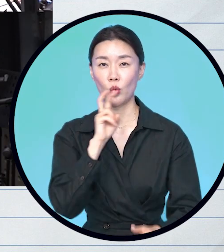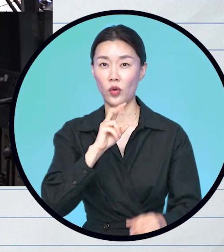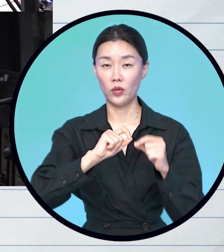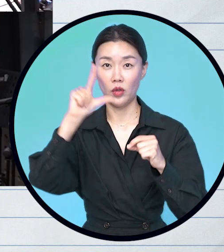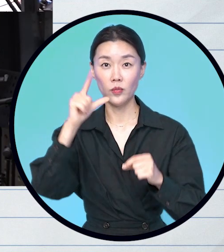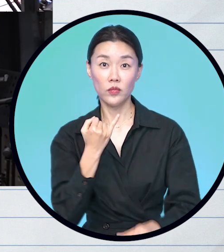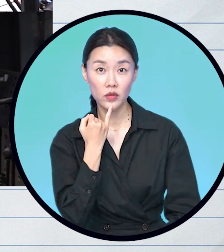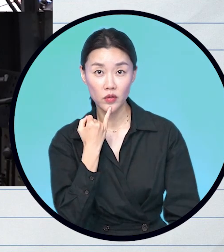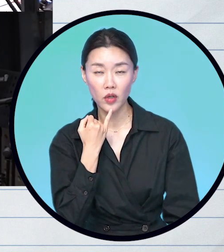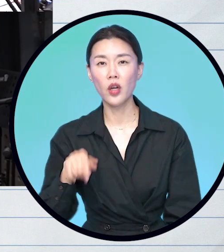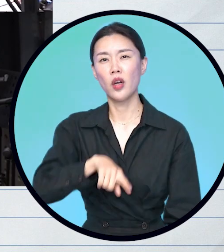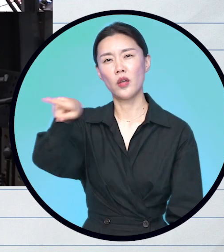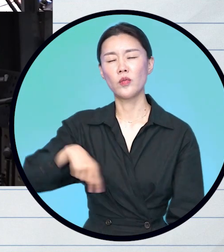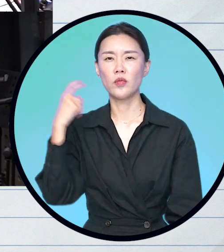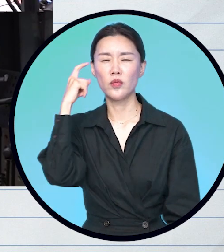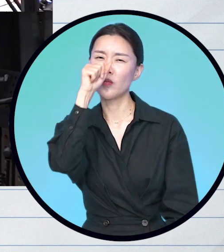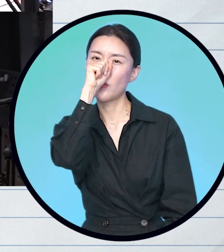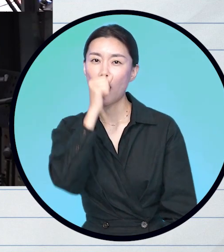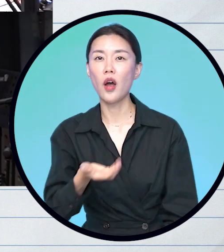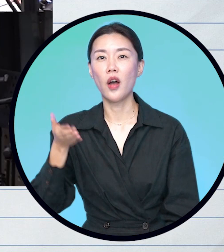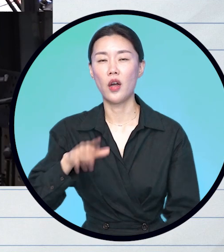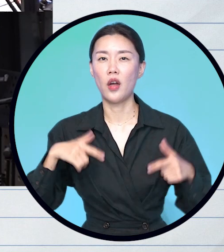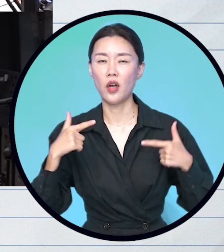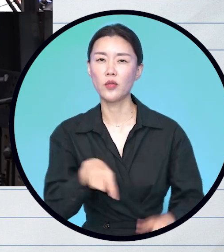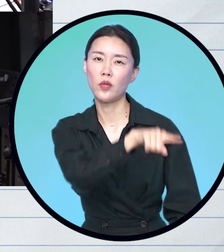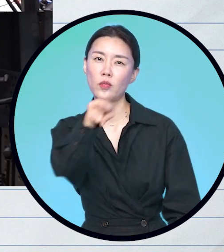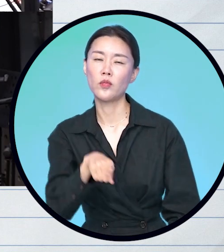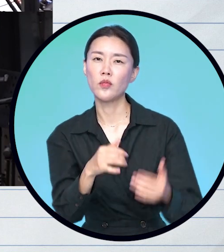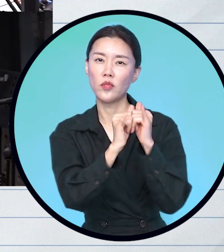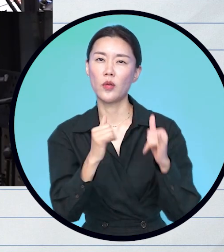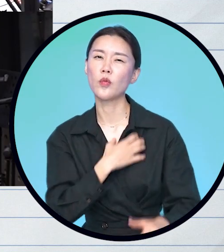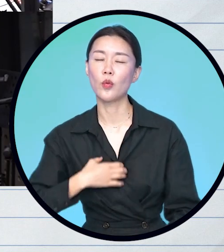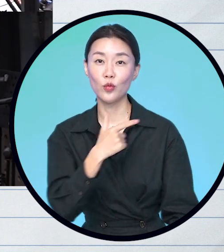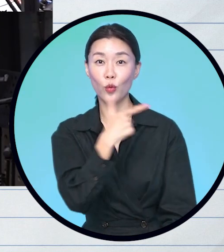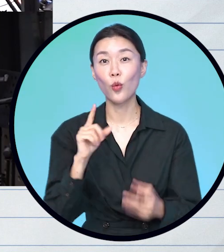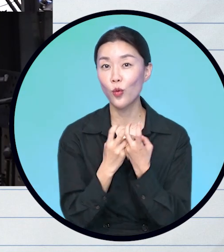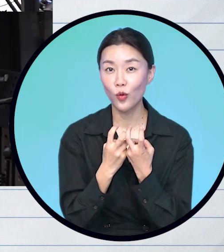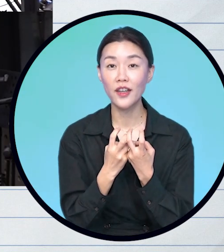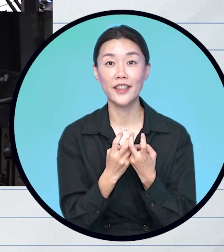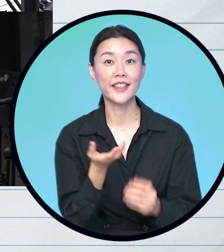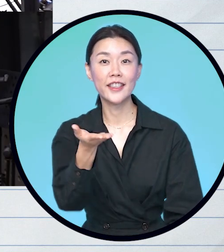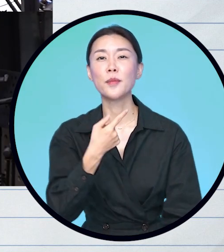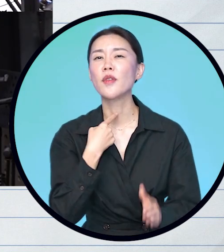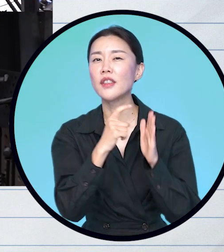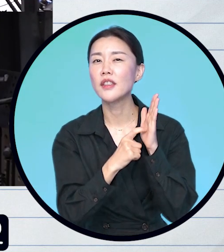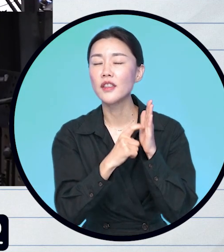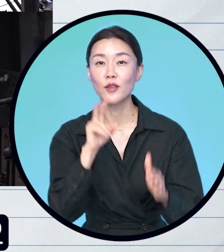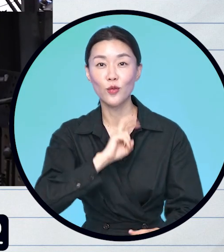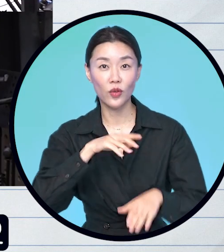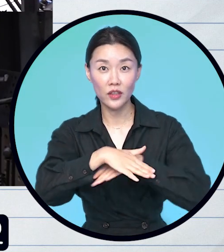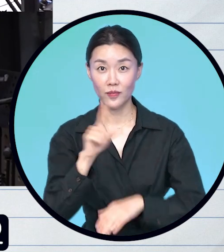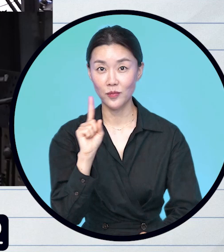듣는 모아는 너무너무 좋으면서도 들을 때마다 너무너무 걱정돼요 하셨는데 태연씨 어때요? 이 목 긁는 발성.